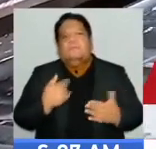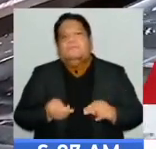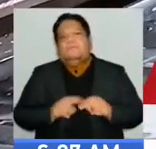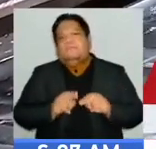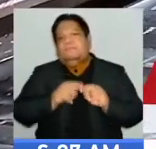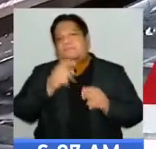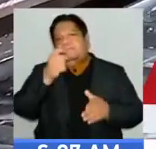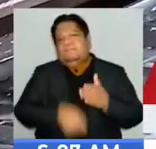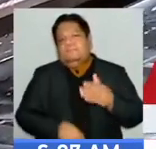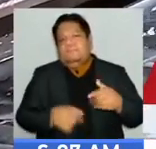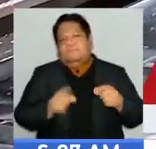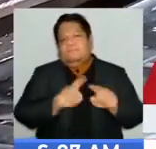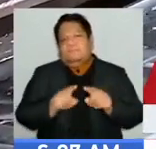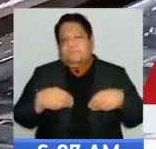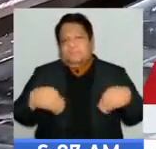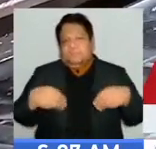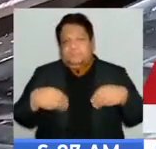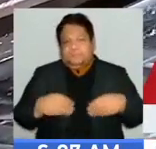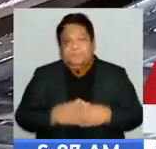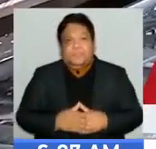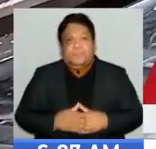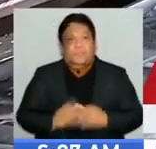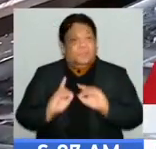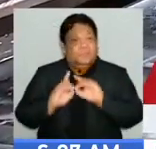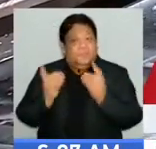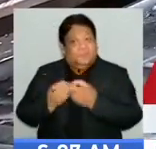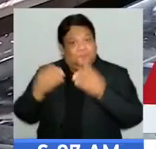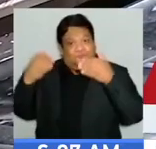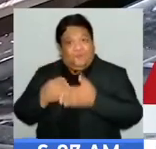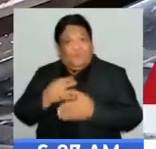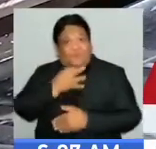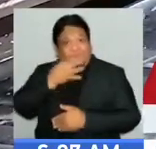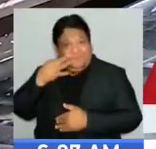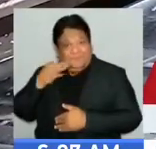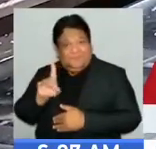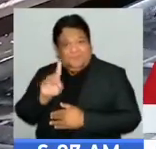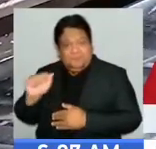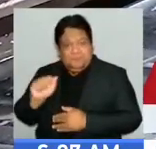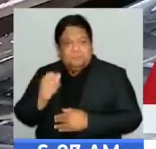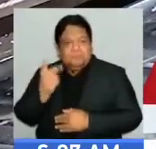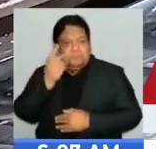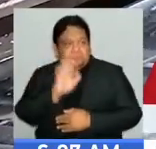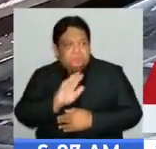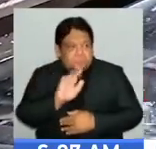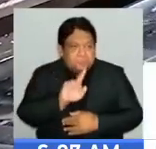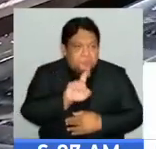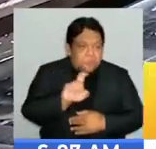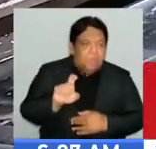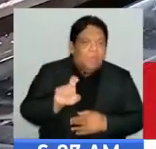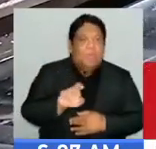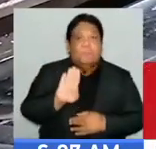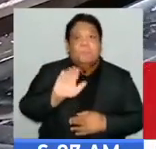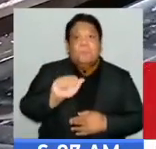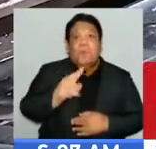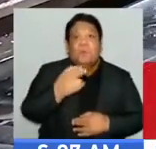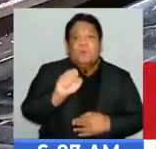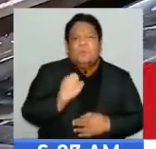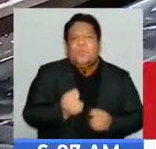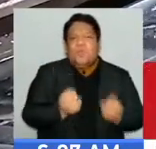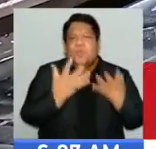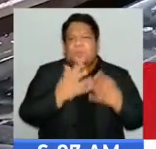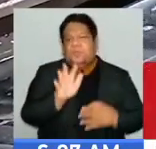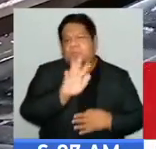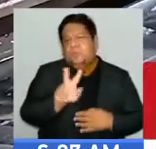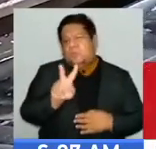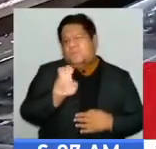umaabot hanggang ph0 ang kada kilo ng bango sa ilang pamilihan sa Metro Manila habang hanggang ph0 naman ang presyo